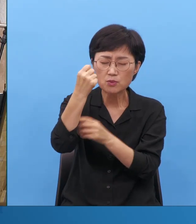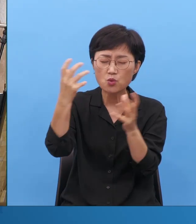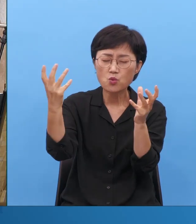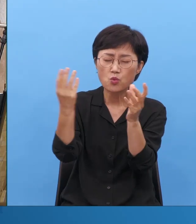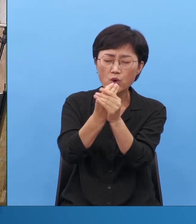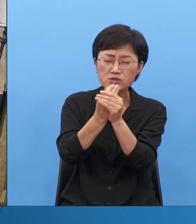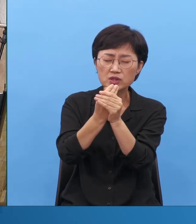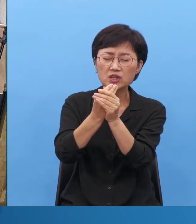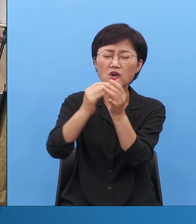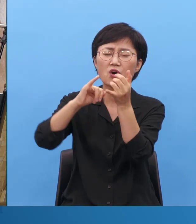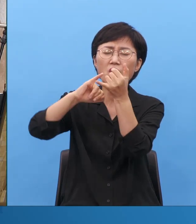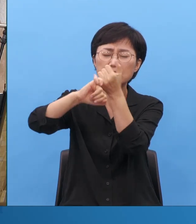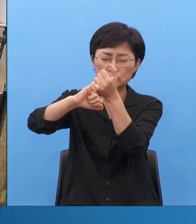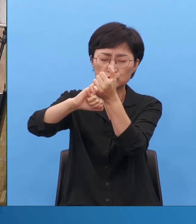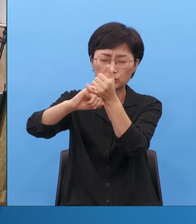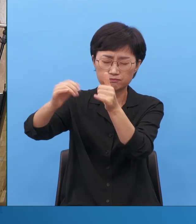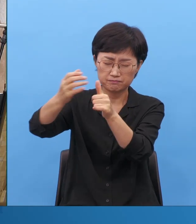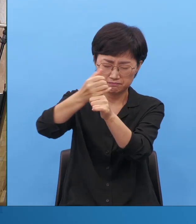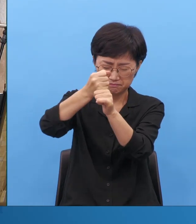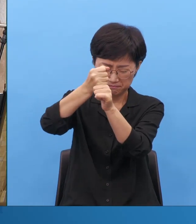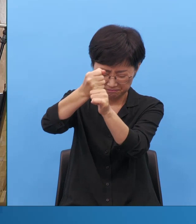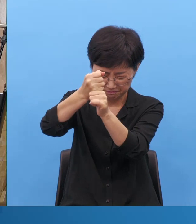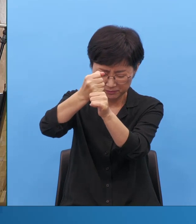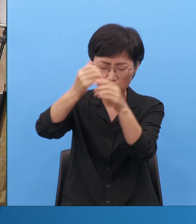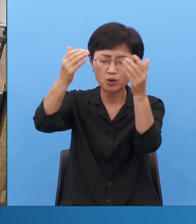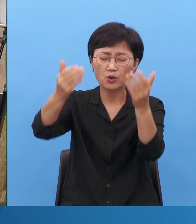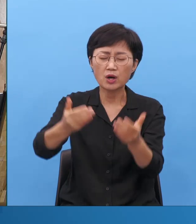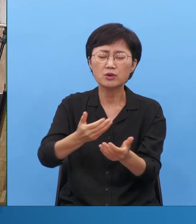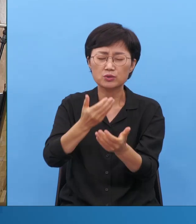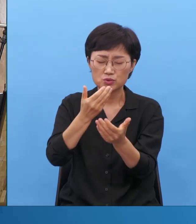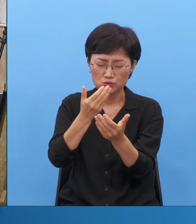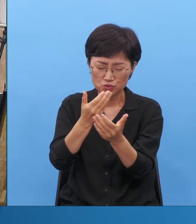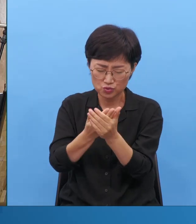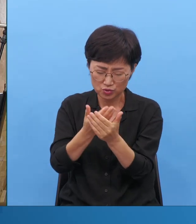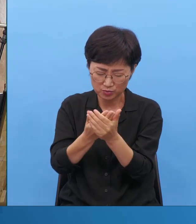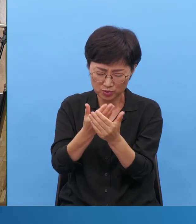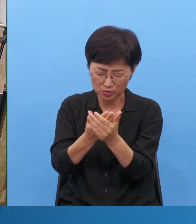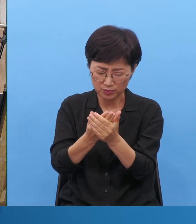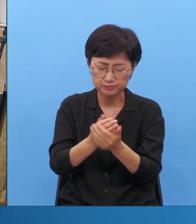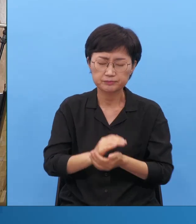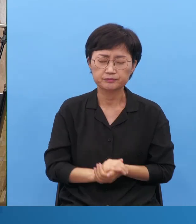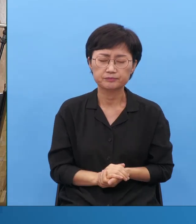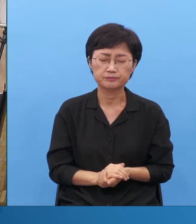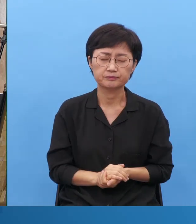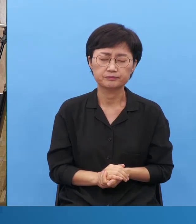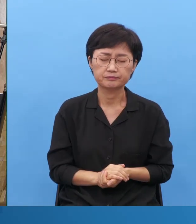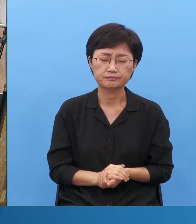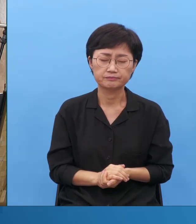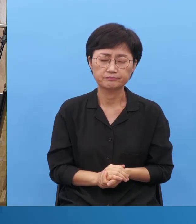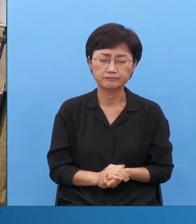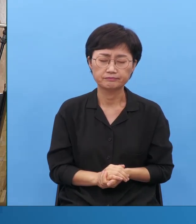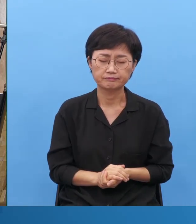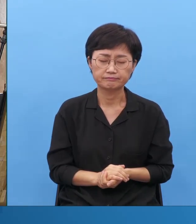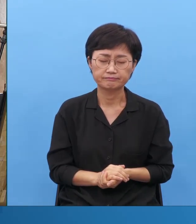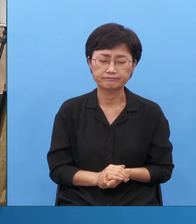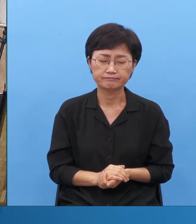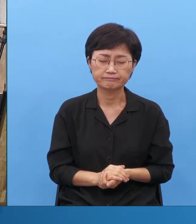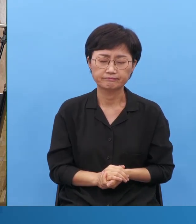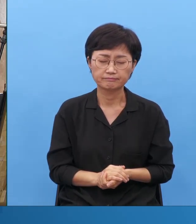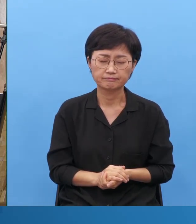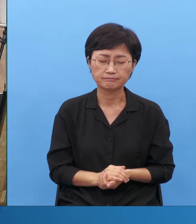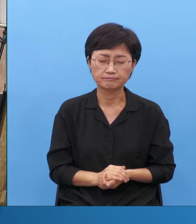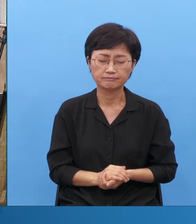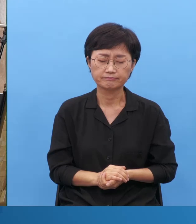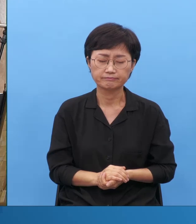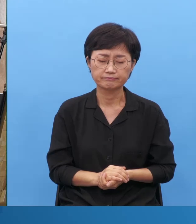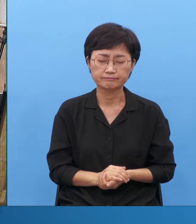되게 하옵소서. At this time, through worship, may you receive the greatest glory. And at this time, may we gain spiritual strength and hold to the covenant of